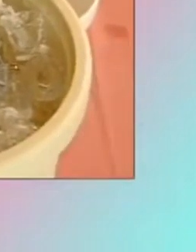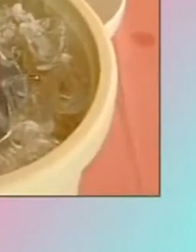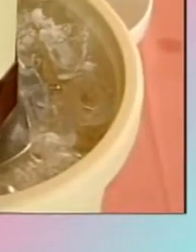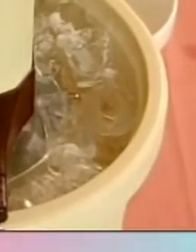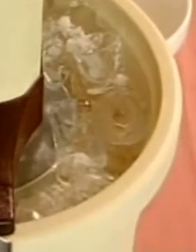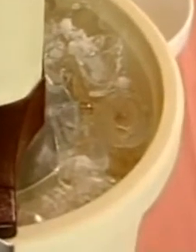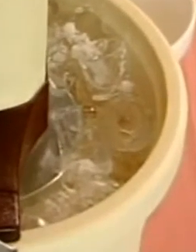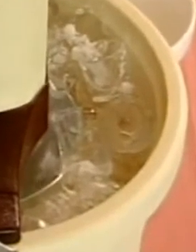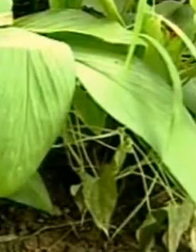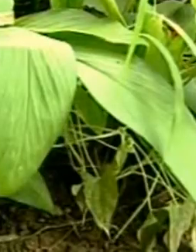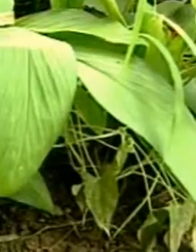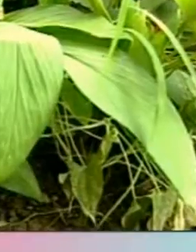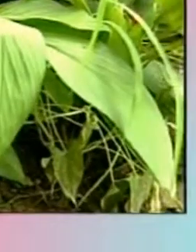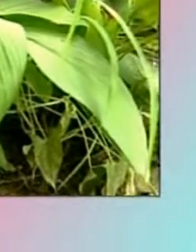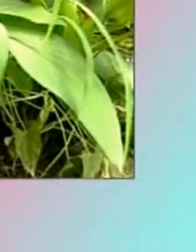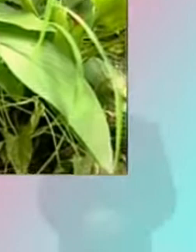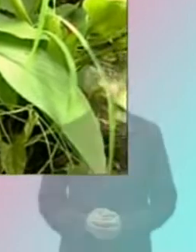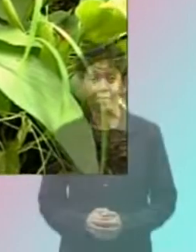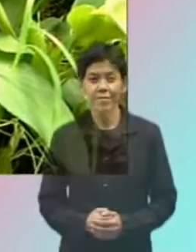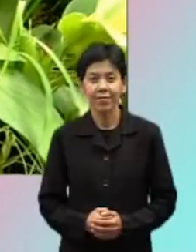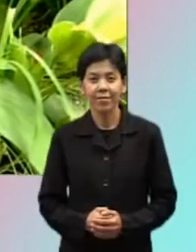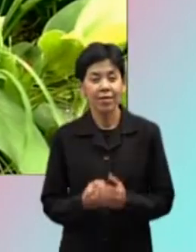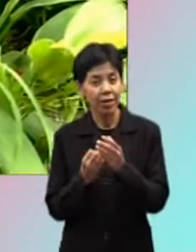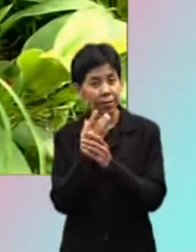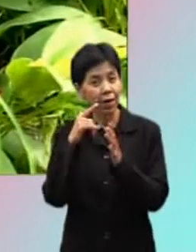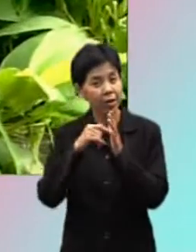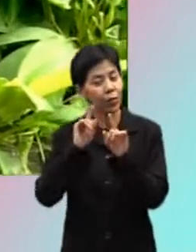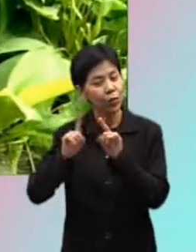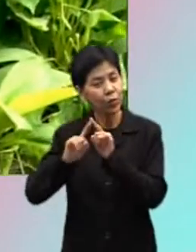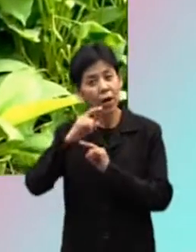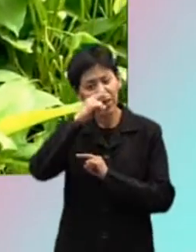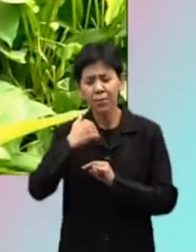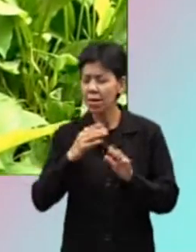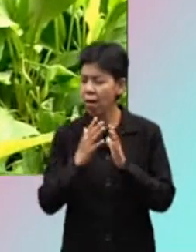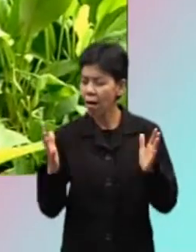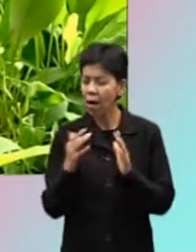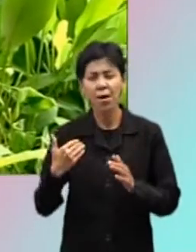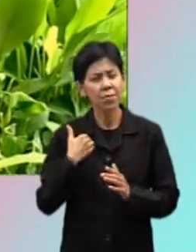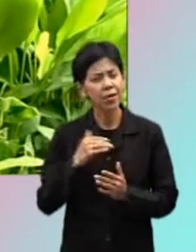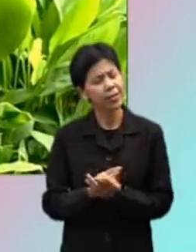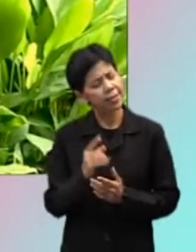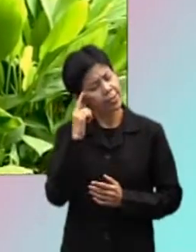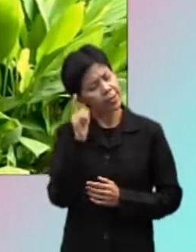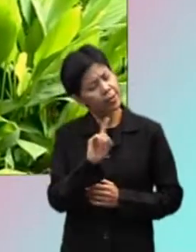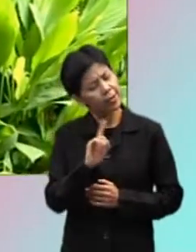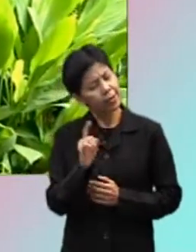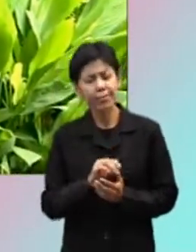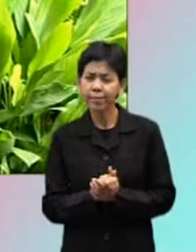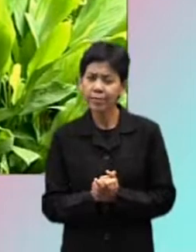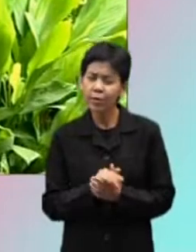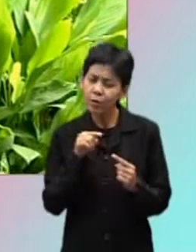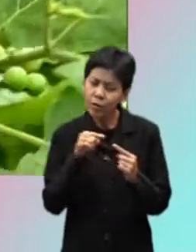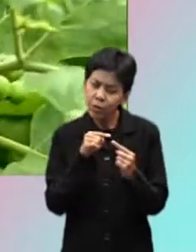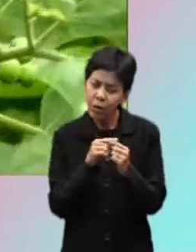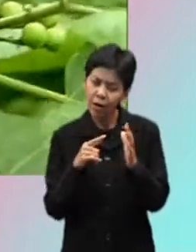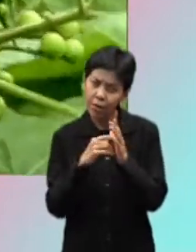างค์ก็แล้วกันนะครับเอ๊ะแล้วผักสมุนไพรของไทยเราเนี่ยก็มีเยอะแยะเราจะทราบได้ยังไงนะครับว่า